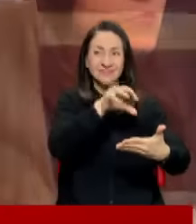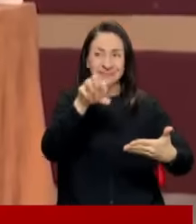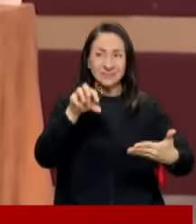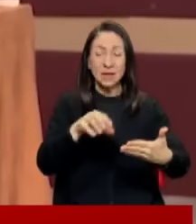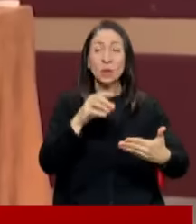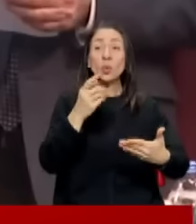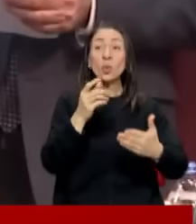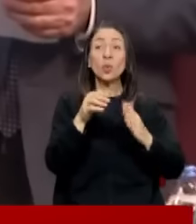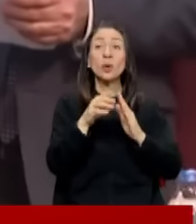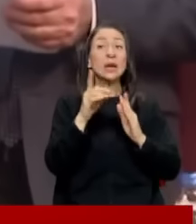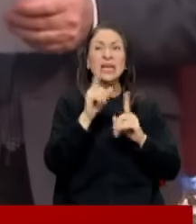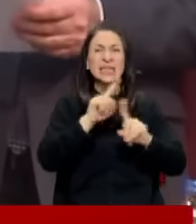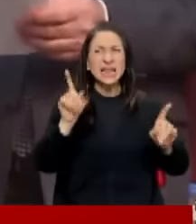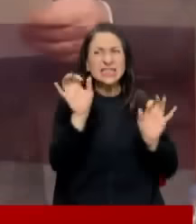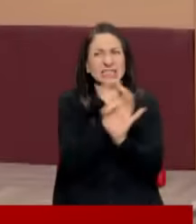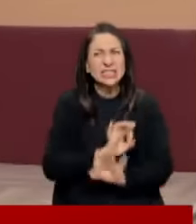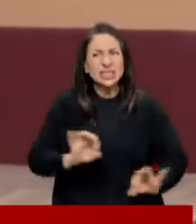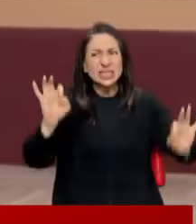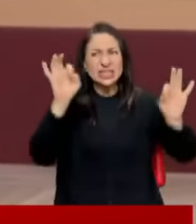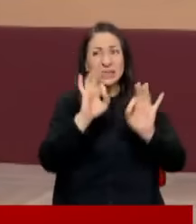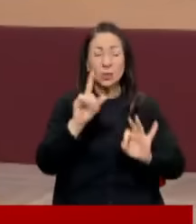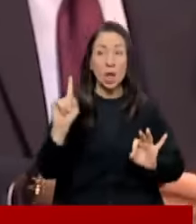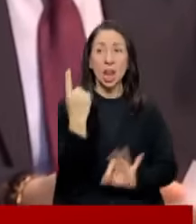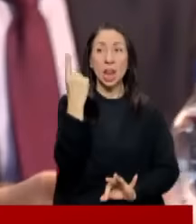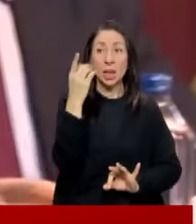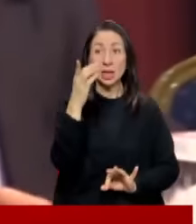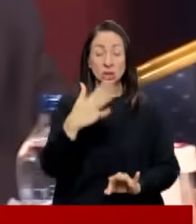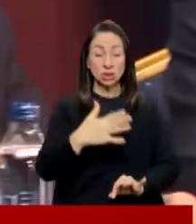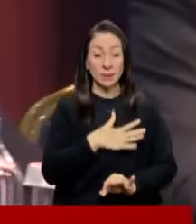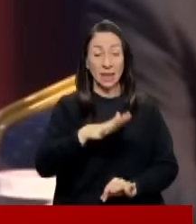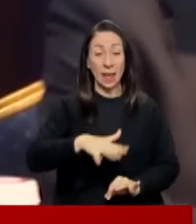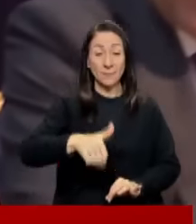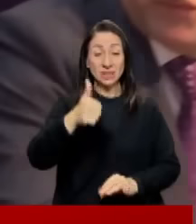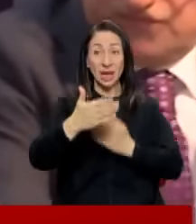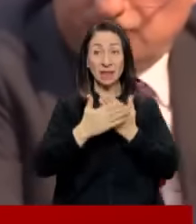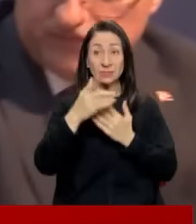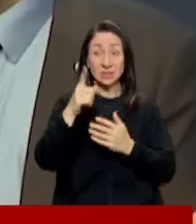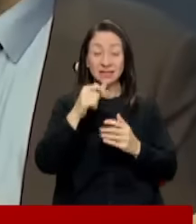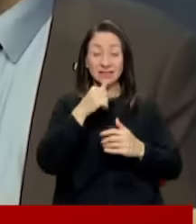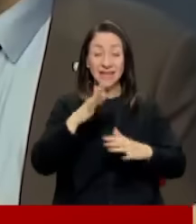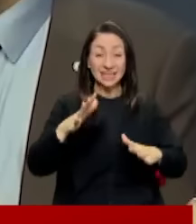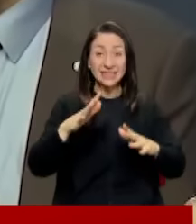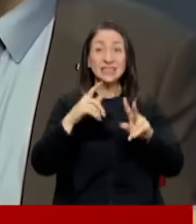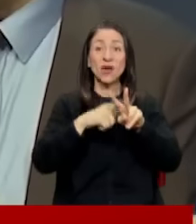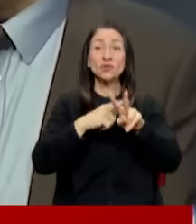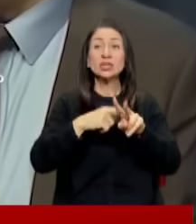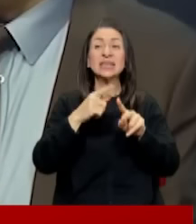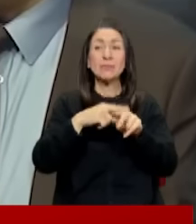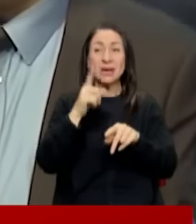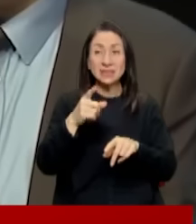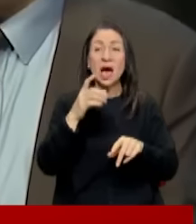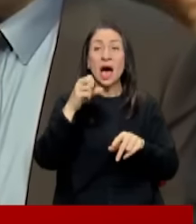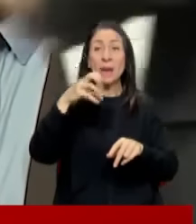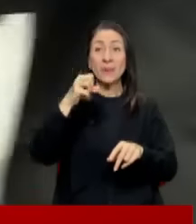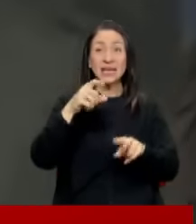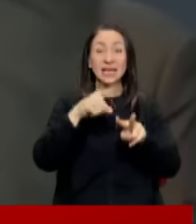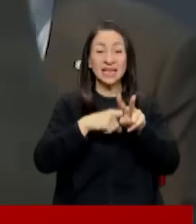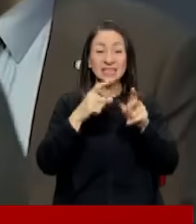kuraya itiraz bugüne kadar hiç yaşanmamıştı. Bu bir ilk. CHP Genel Başkan Yardımcısı Deniz Yavuz Yılmaz, AK Parti